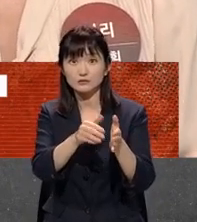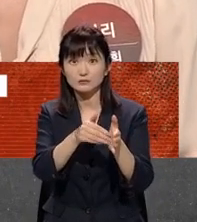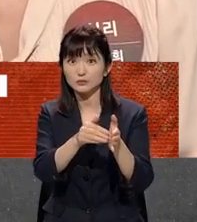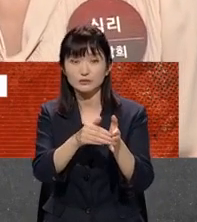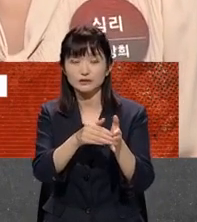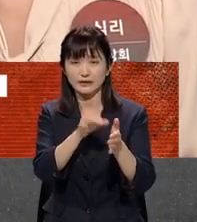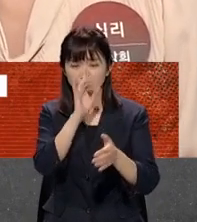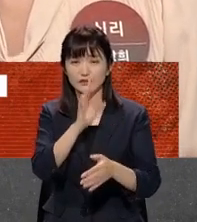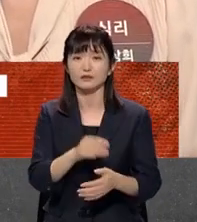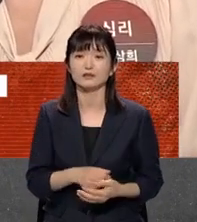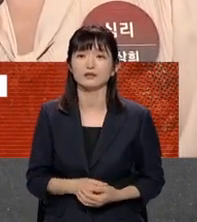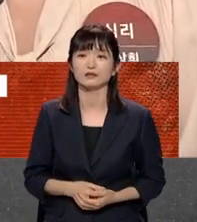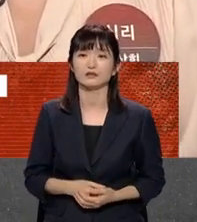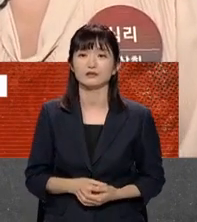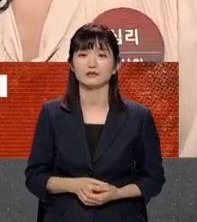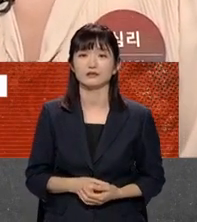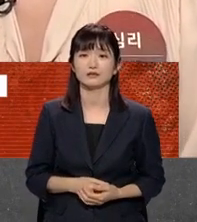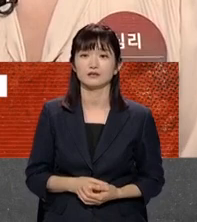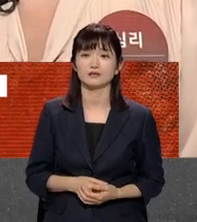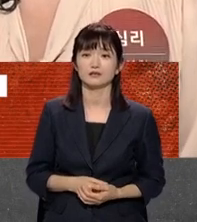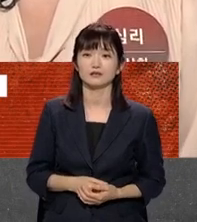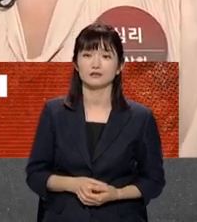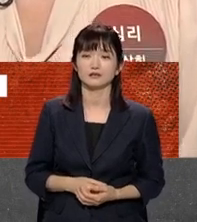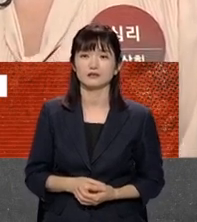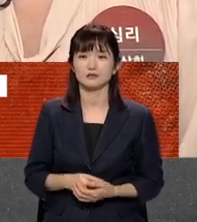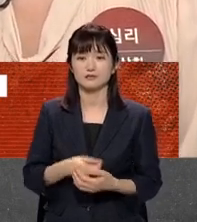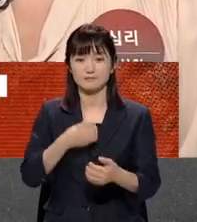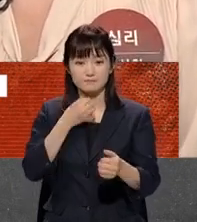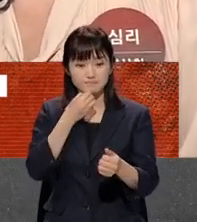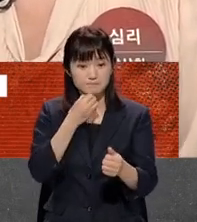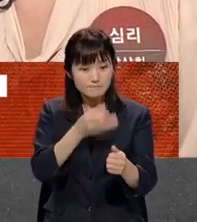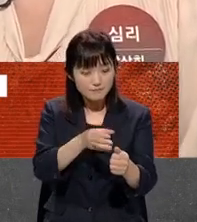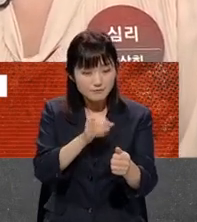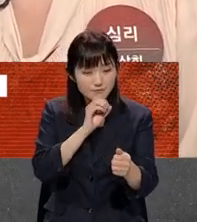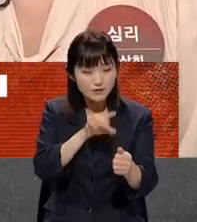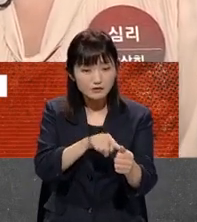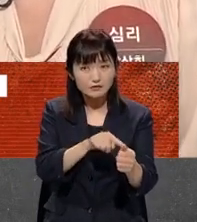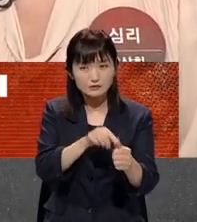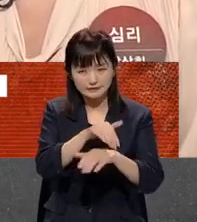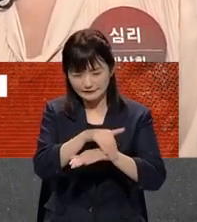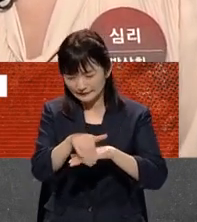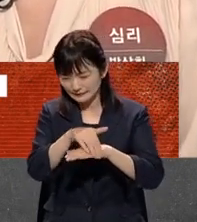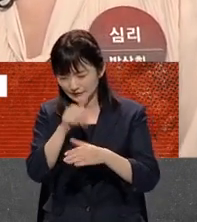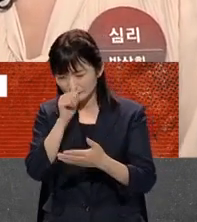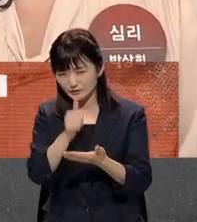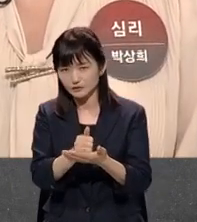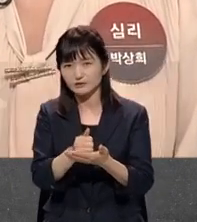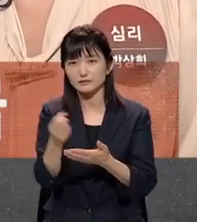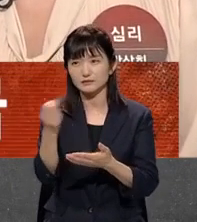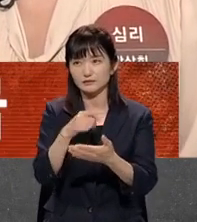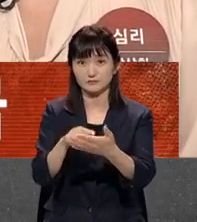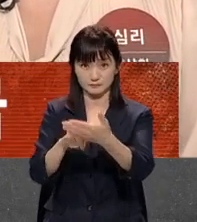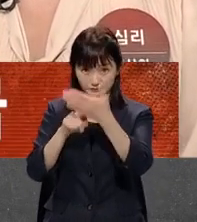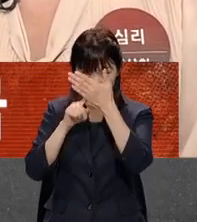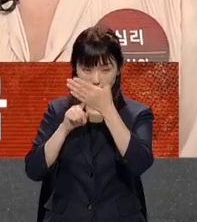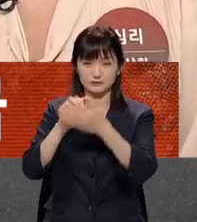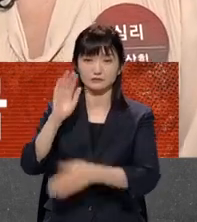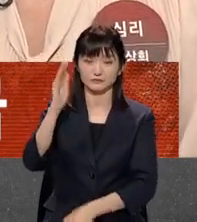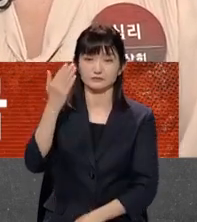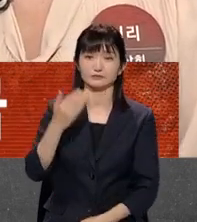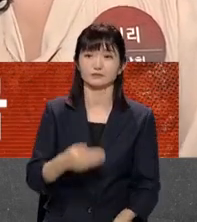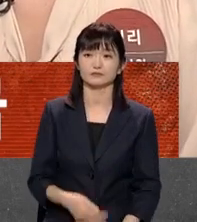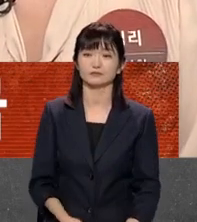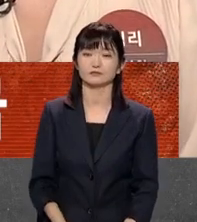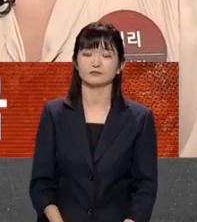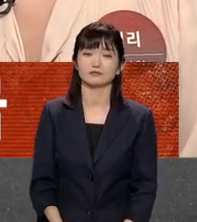수가 없거든요 안타깝게도 이런 이야기를 했을 때 이런 사실은 계획 범죄라는 것을 다시 한번 드러내 주는 이야기이기도 한데요